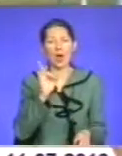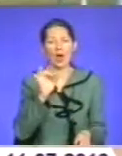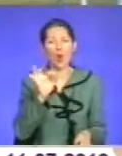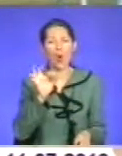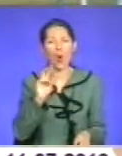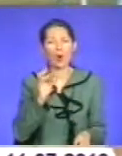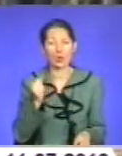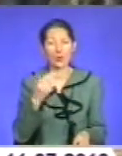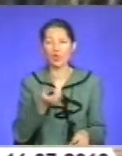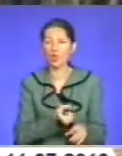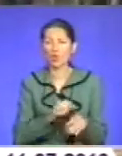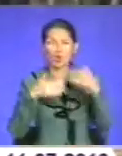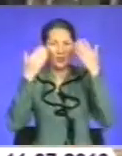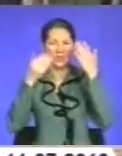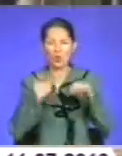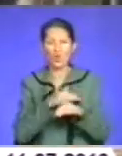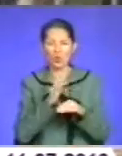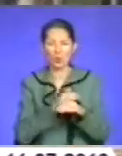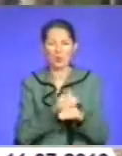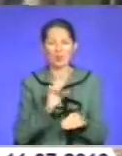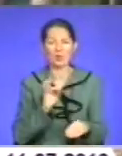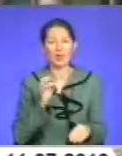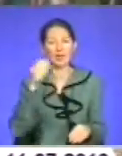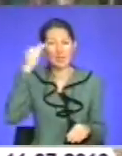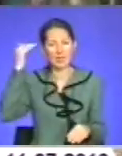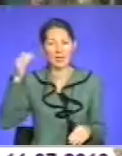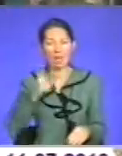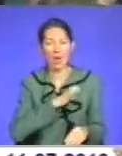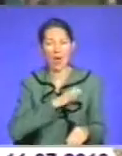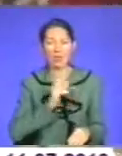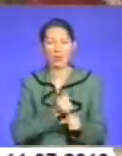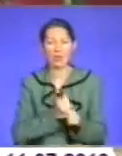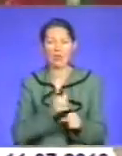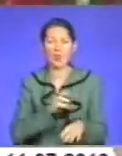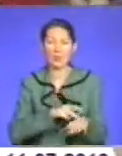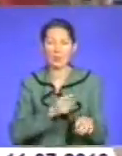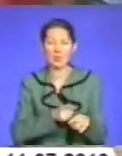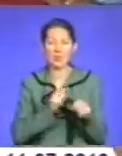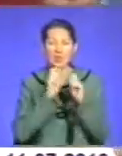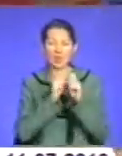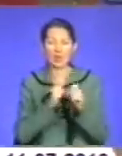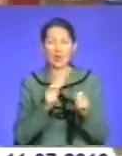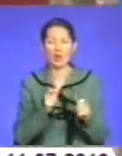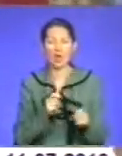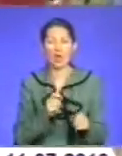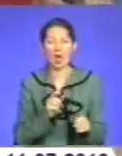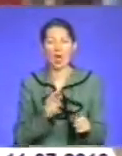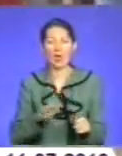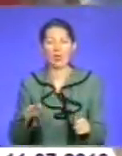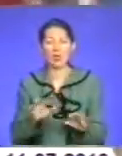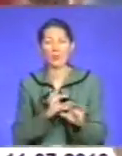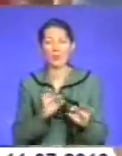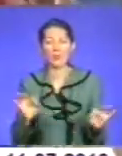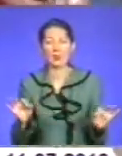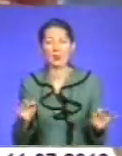веселі і добрі. На таланти багаті і працівники міліції, які дарували присутнім прекрасні концертні номери. Багато емоцій викликали спортивні